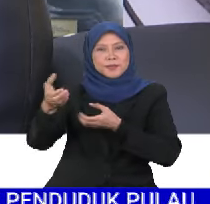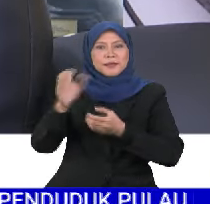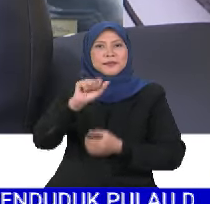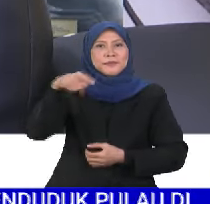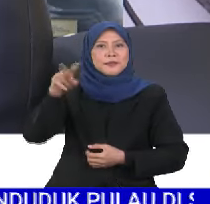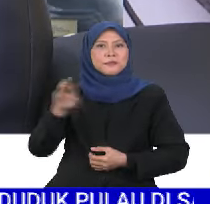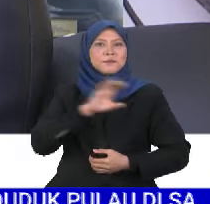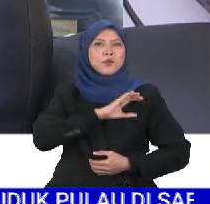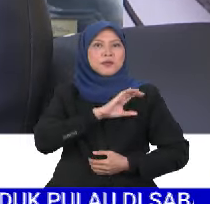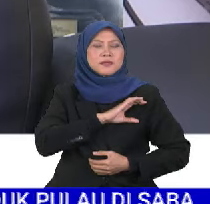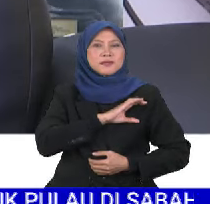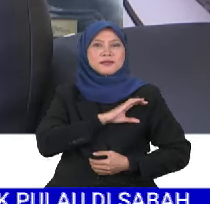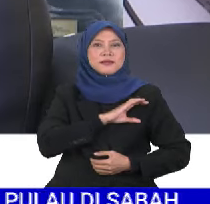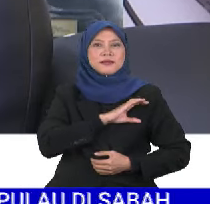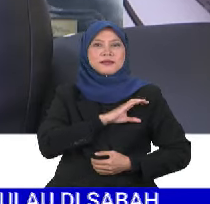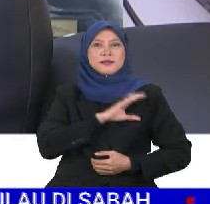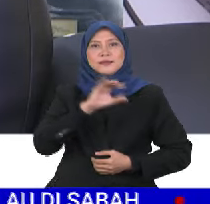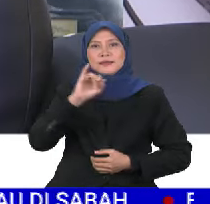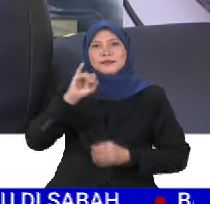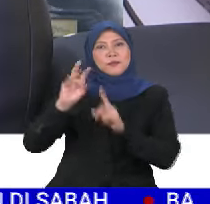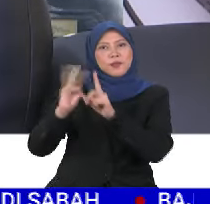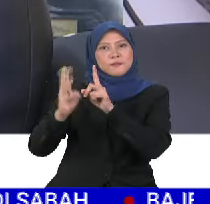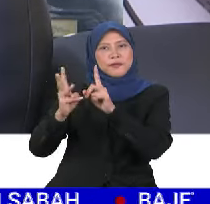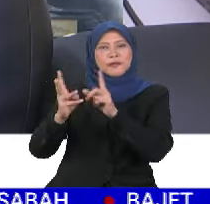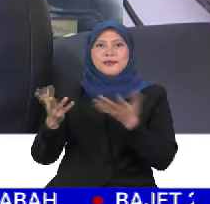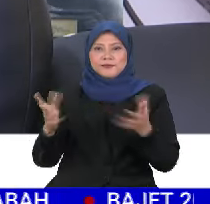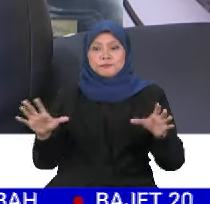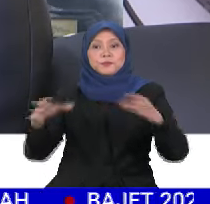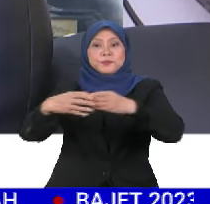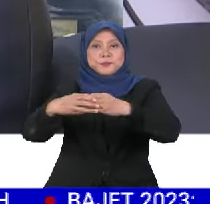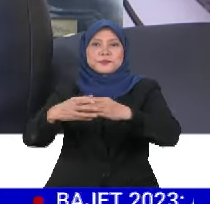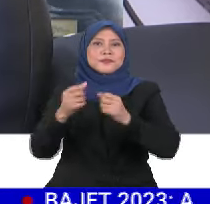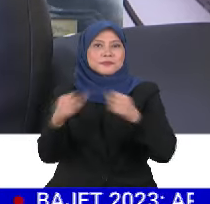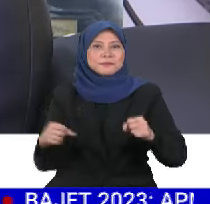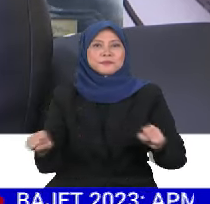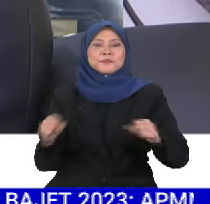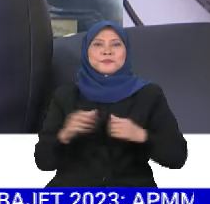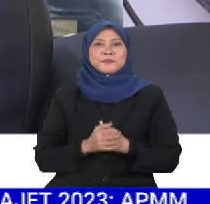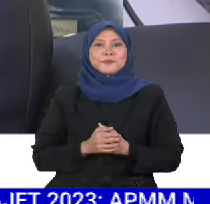awam, polis, JKM untuk menyampaikan